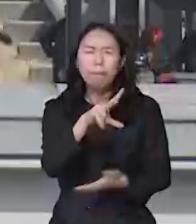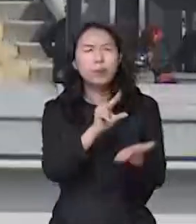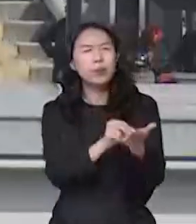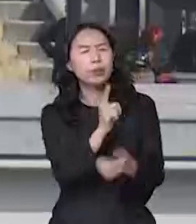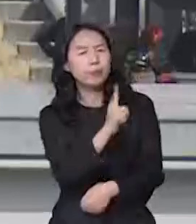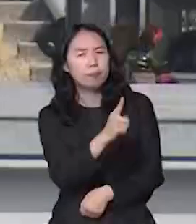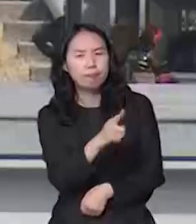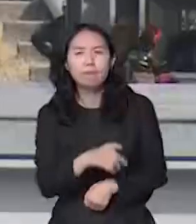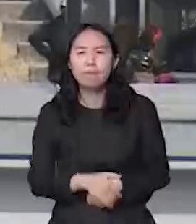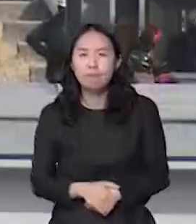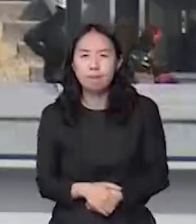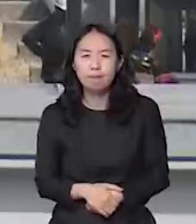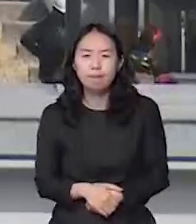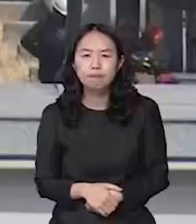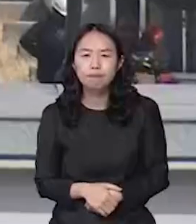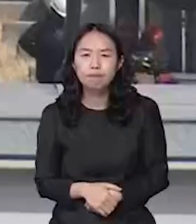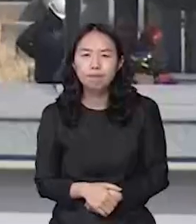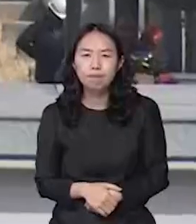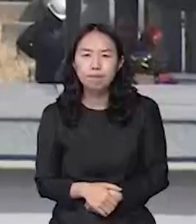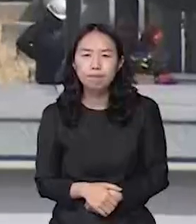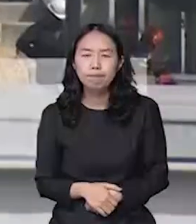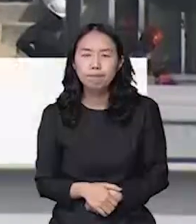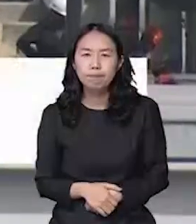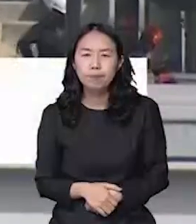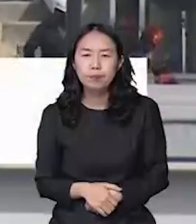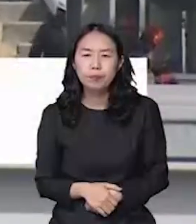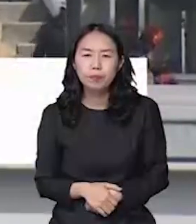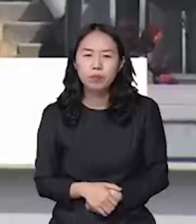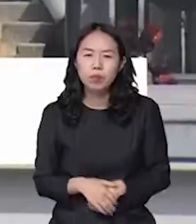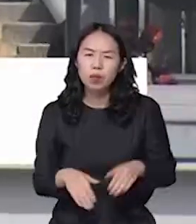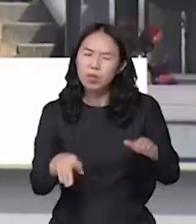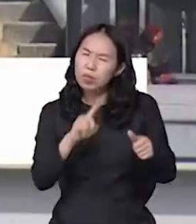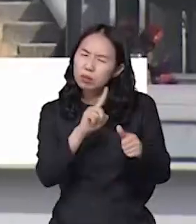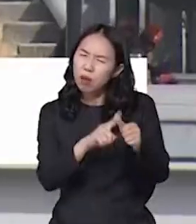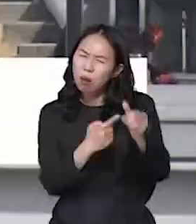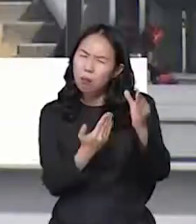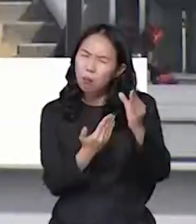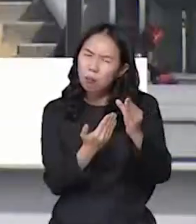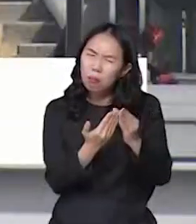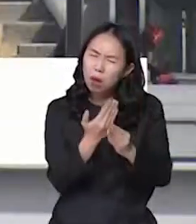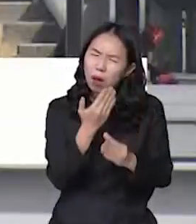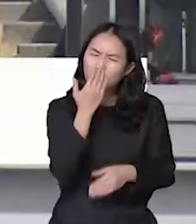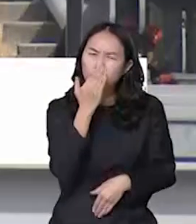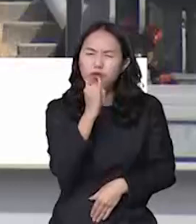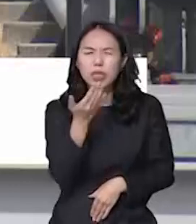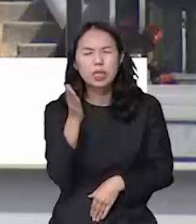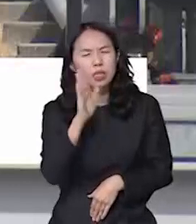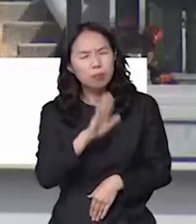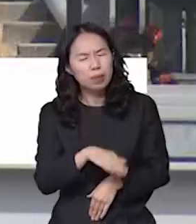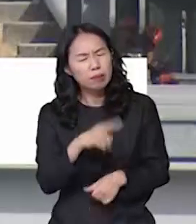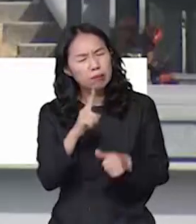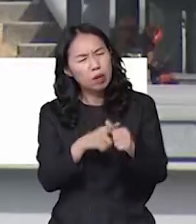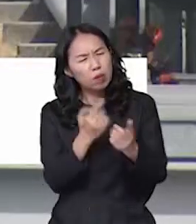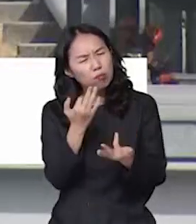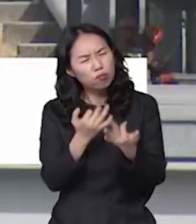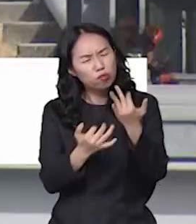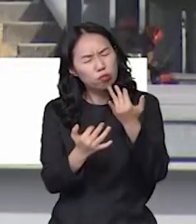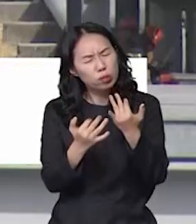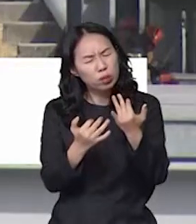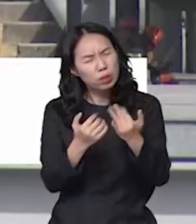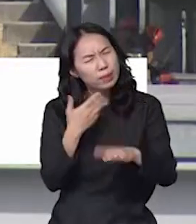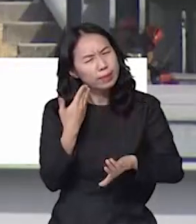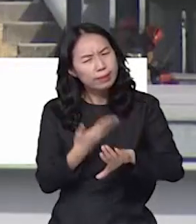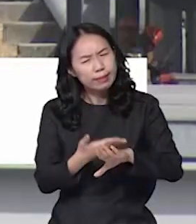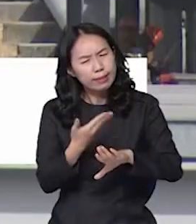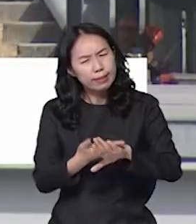오르고 있습니다. 자연발화일 수도 있는데 좀 조건이 뭐 자연발화이기는 좀 힘들지 않나 그렇게 뭐 생각을 하고